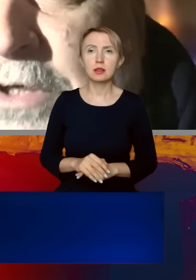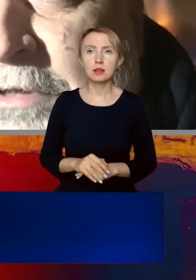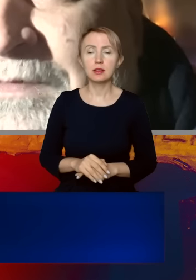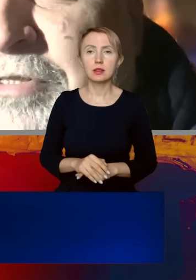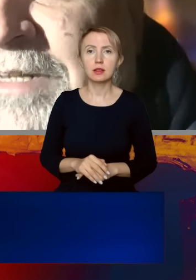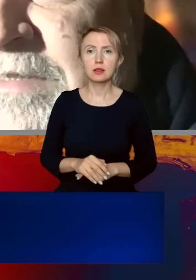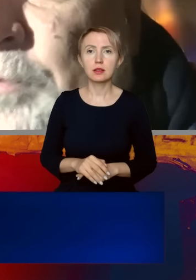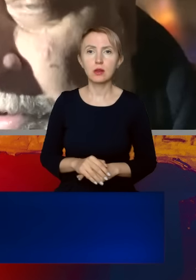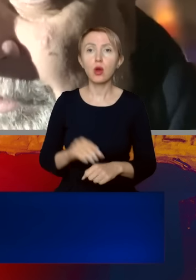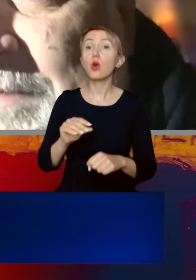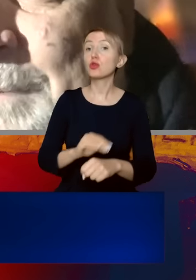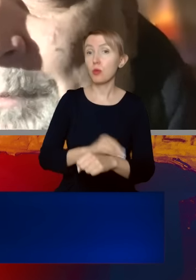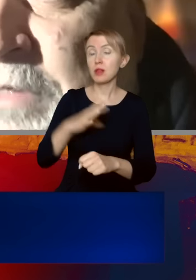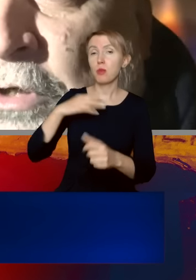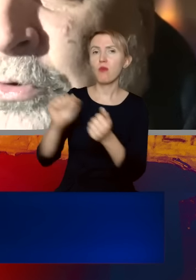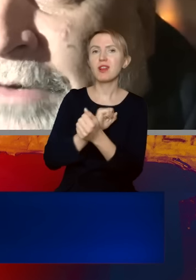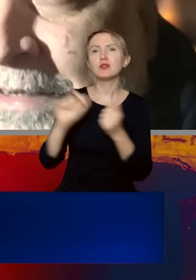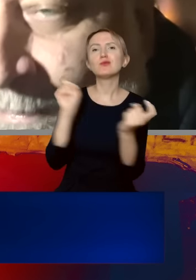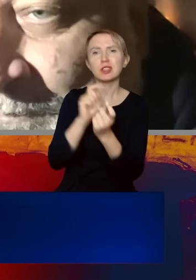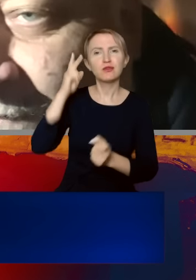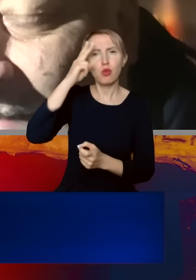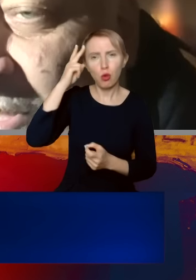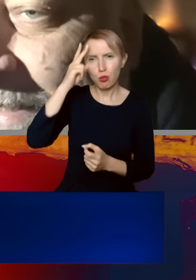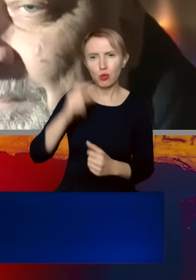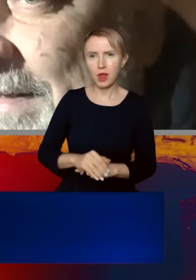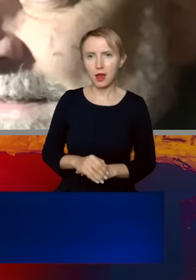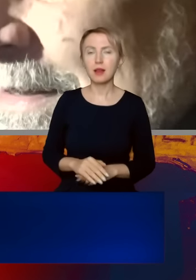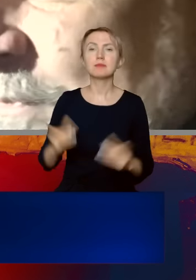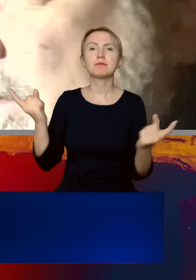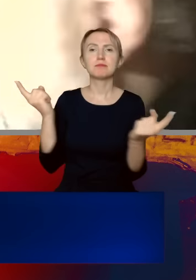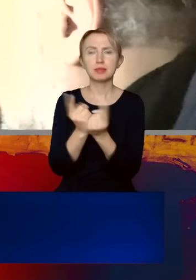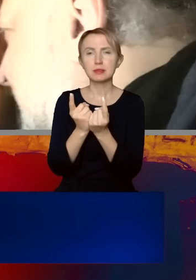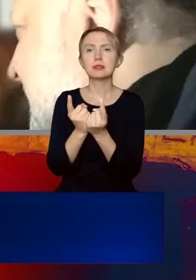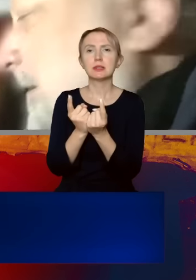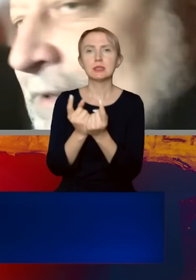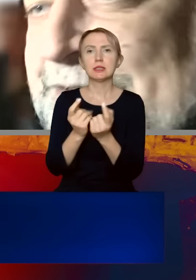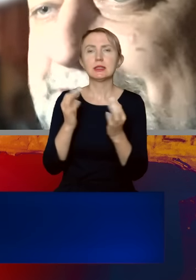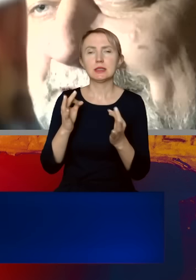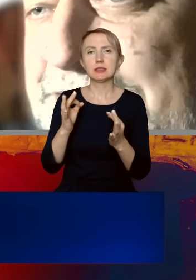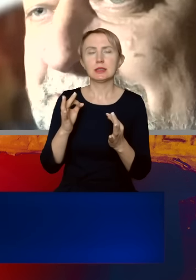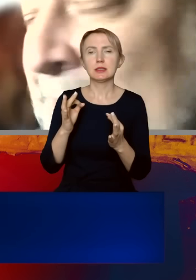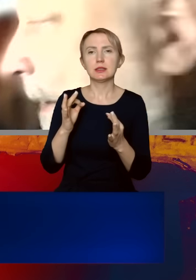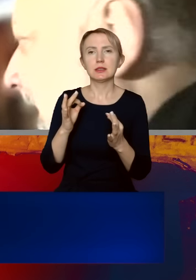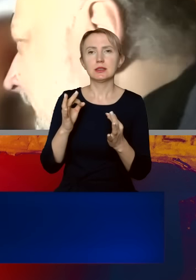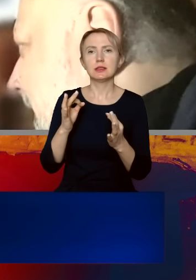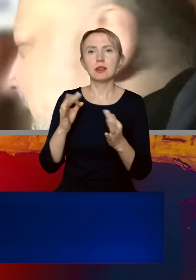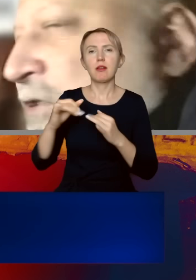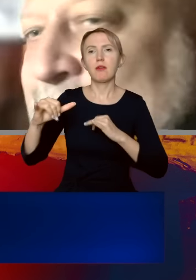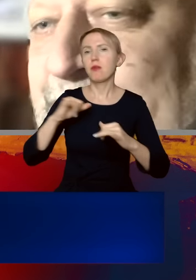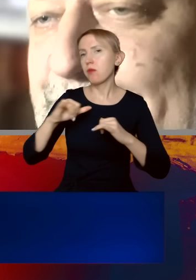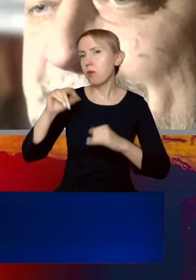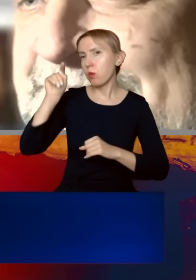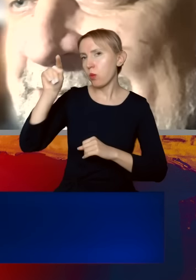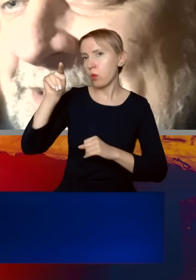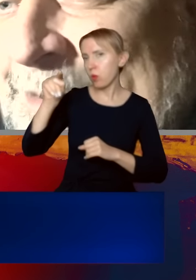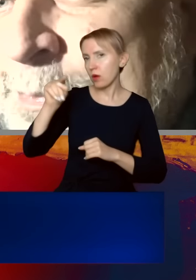tą metodą walczyli z komuną, tą samą metodą, którą walczyli sowieccy dysydenci.